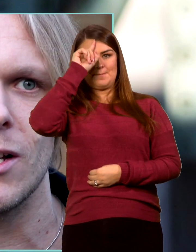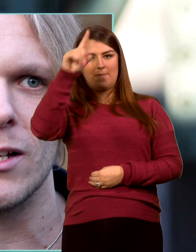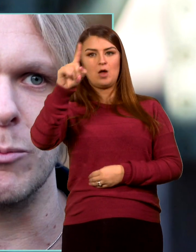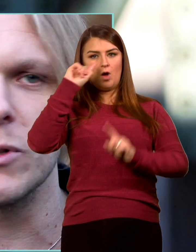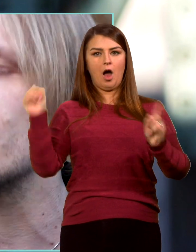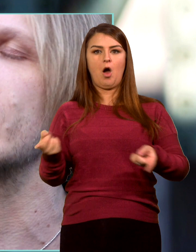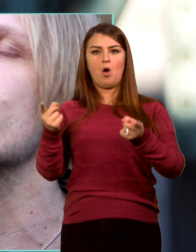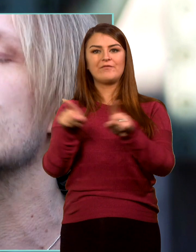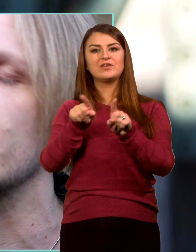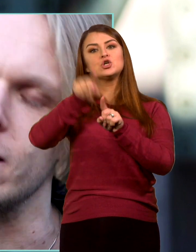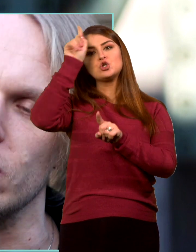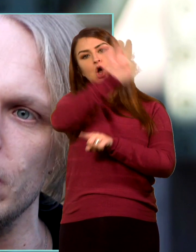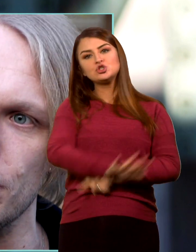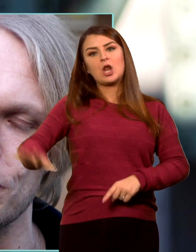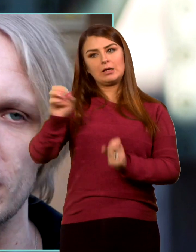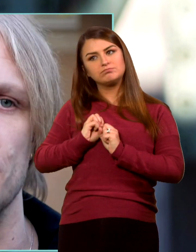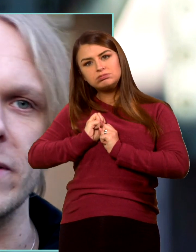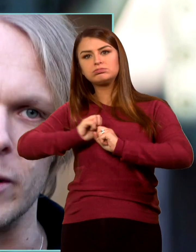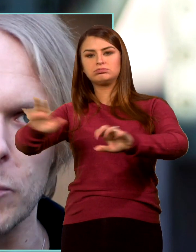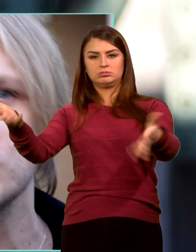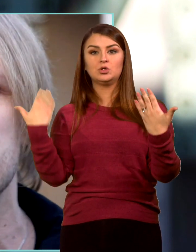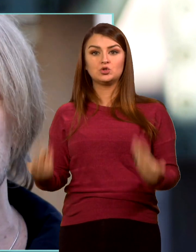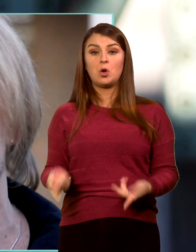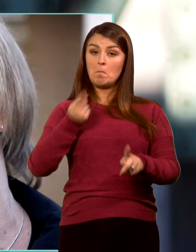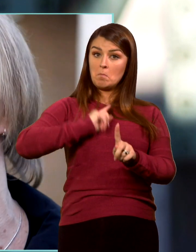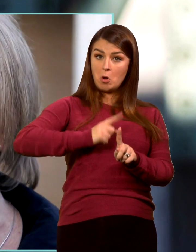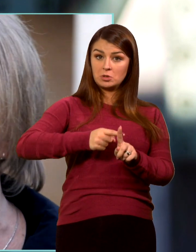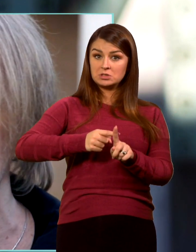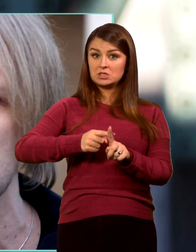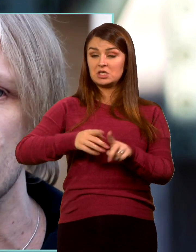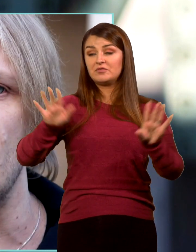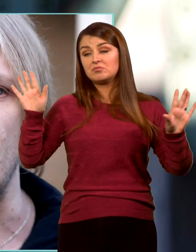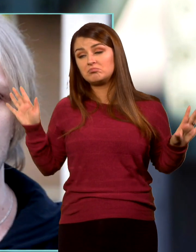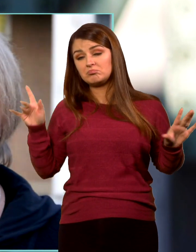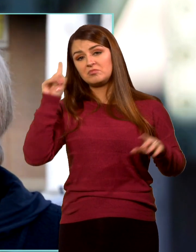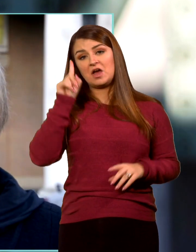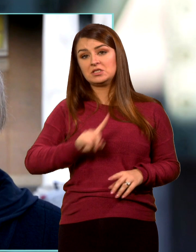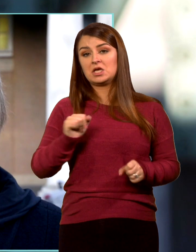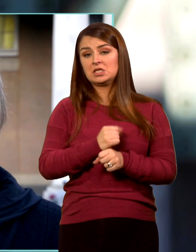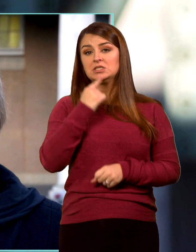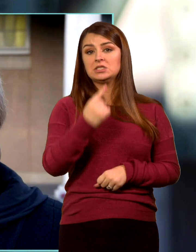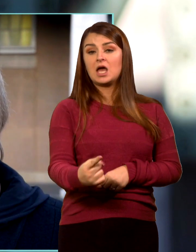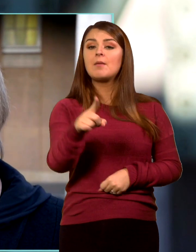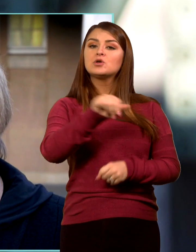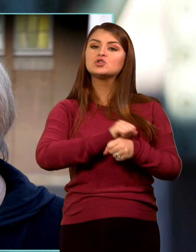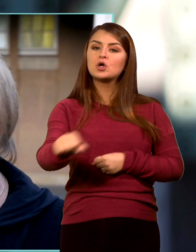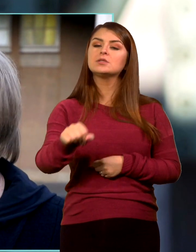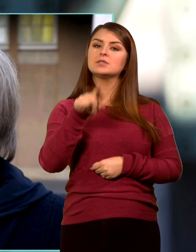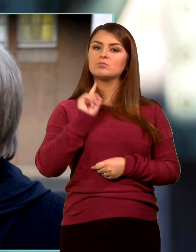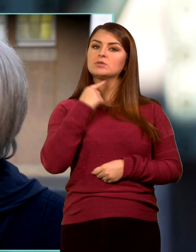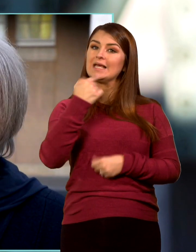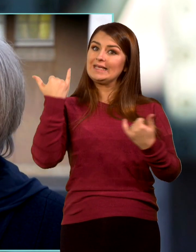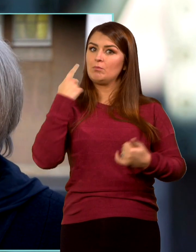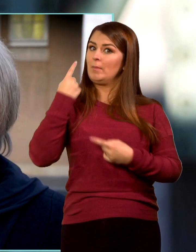auch eine bundesweite Öffentlichkeit zu geben. Ob das dann immer positiv ist, sei dahingestellt. Aber man muss zumindest sagen, dass jetzt